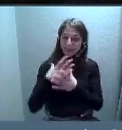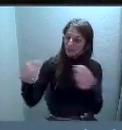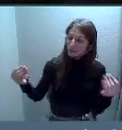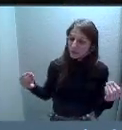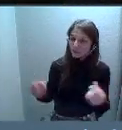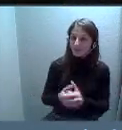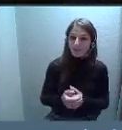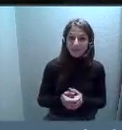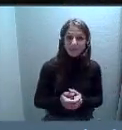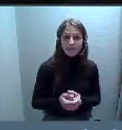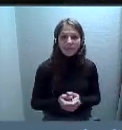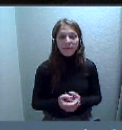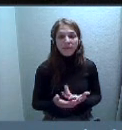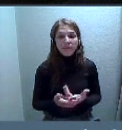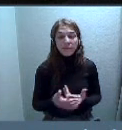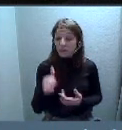Un petit mot.